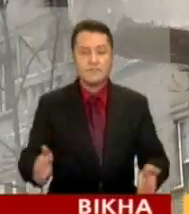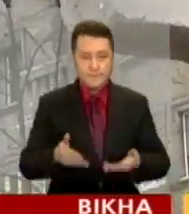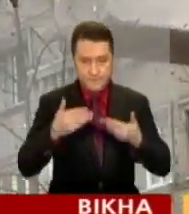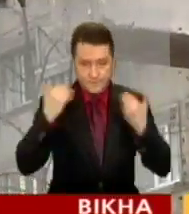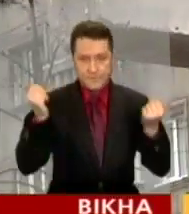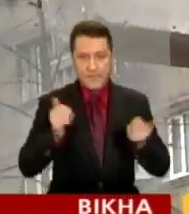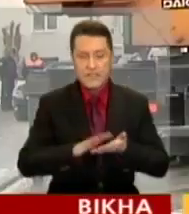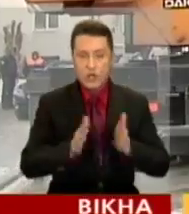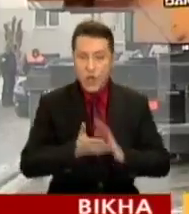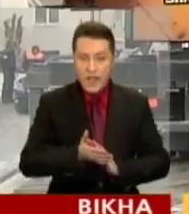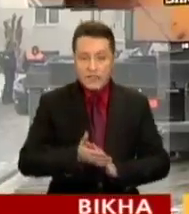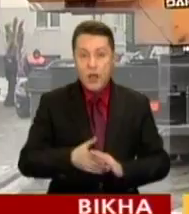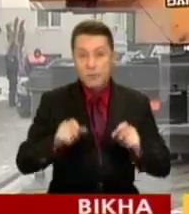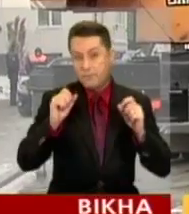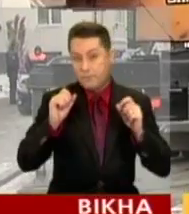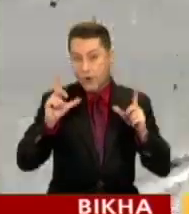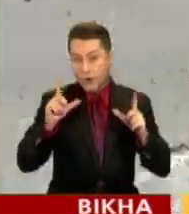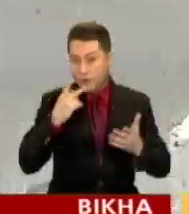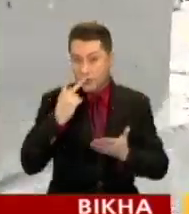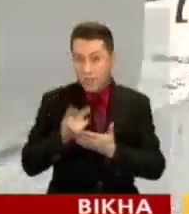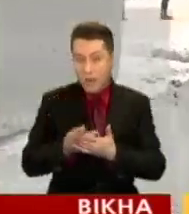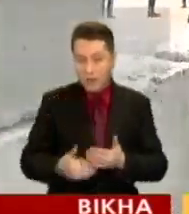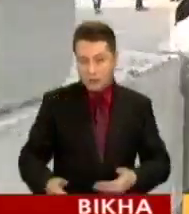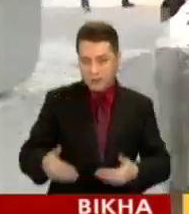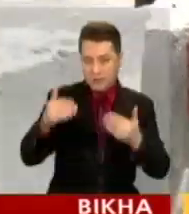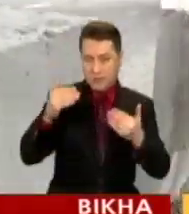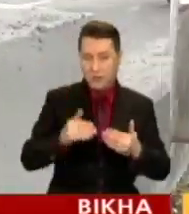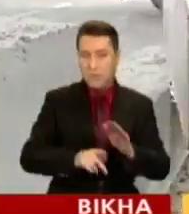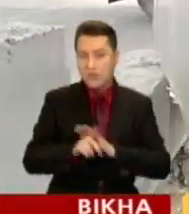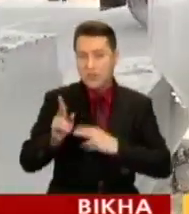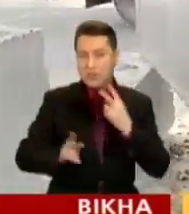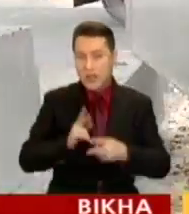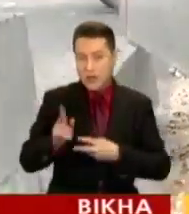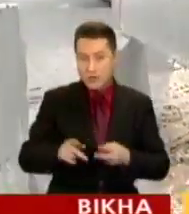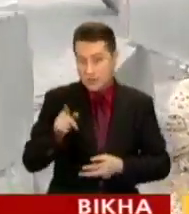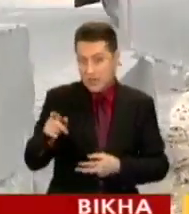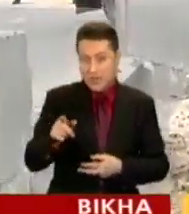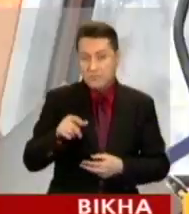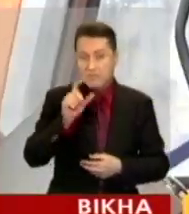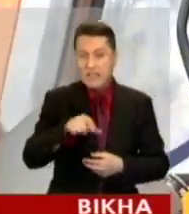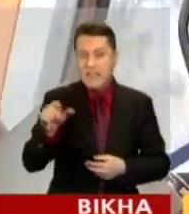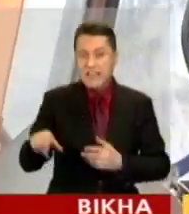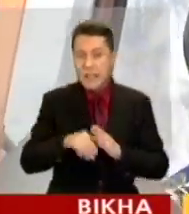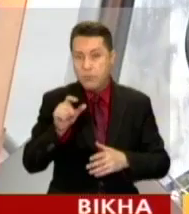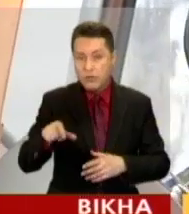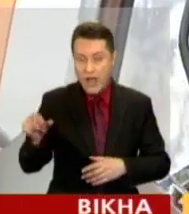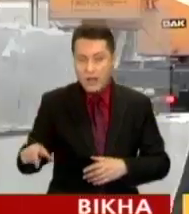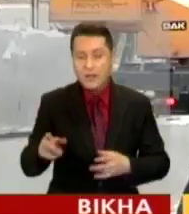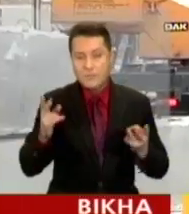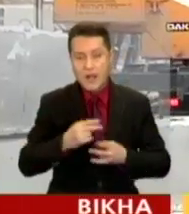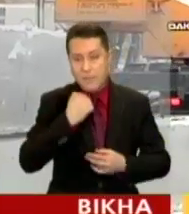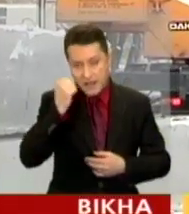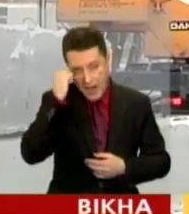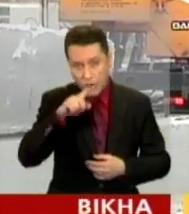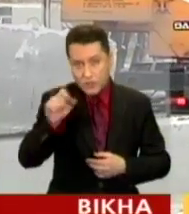Місцеві мешканці, як прокинулись і побачили стіну, почали скаржитись. Кажуть, їм, але депутатам за той демонтаж треба дякувати.